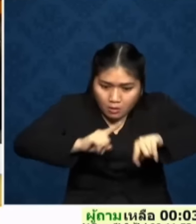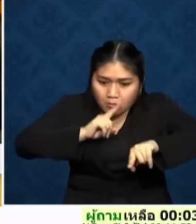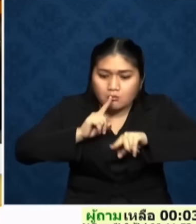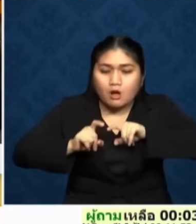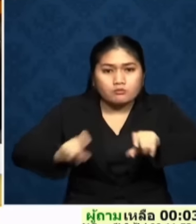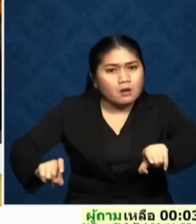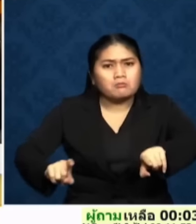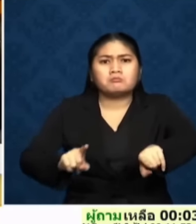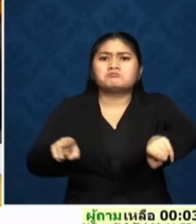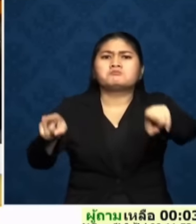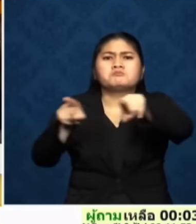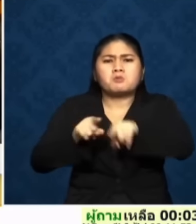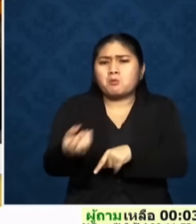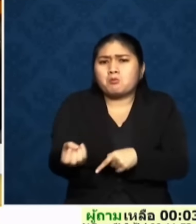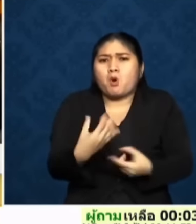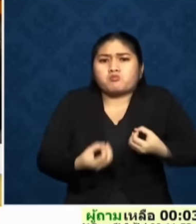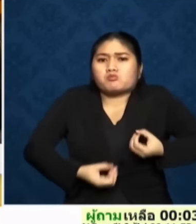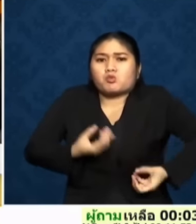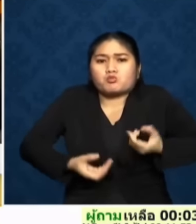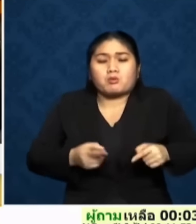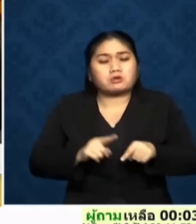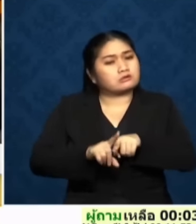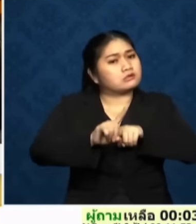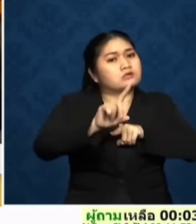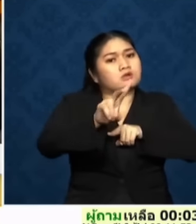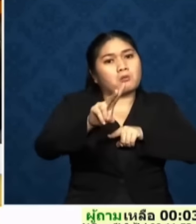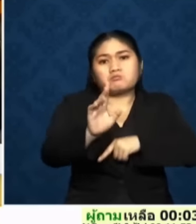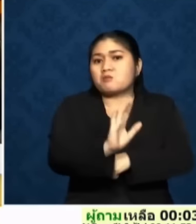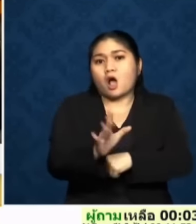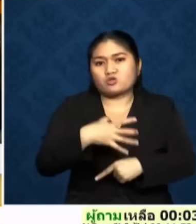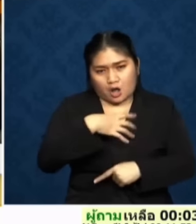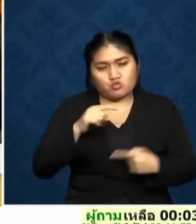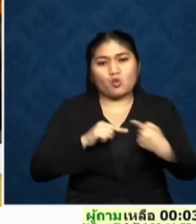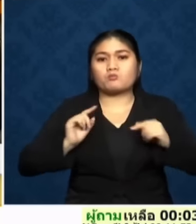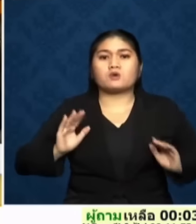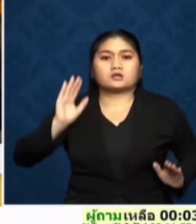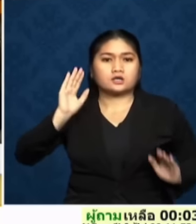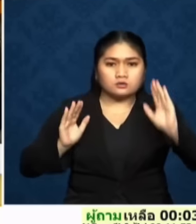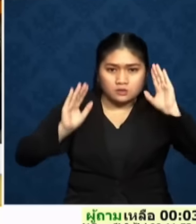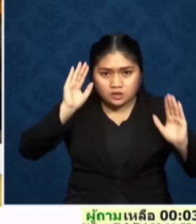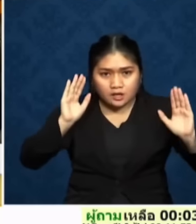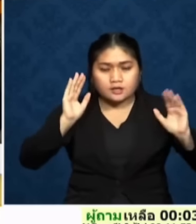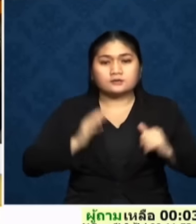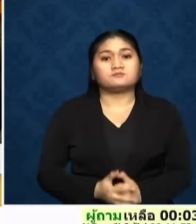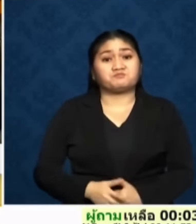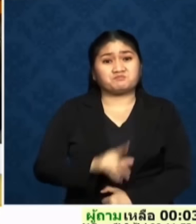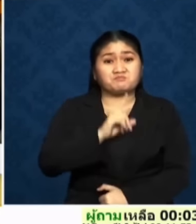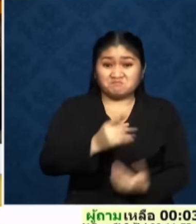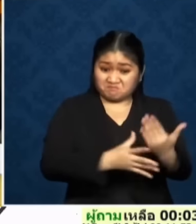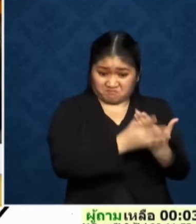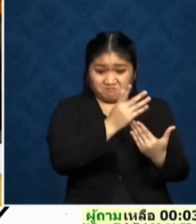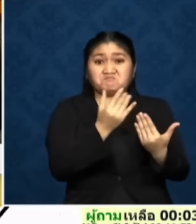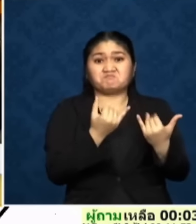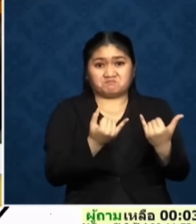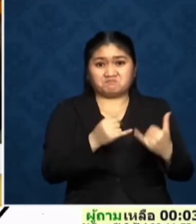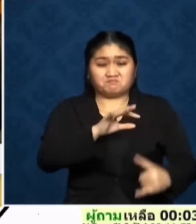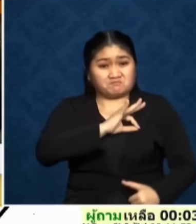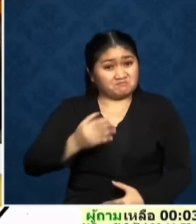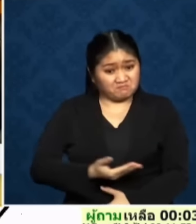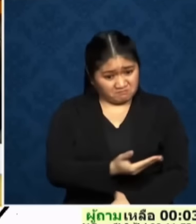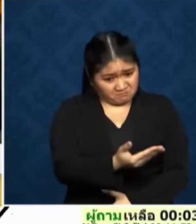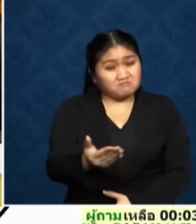าเหมือนกันแล้วครับว่าไม่เอาหมวดหนึ่งสองและอยากได้ประชาธิปไตยมากขึ้นถามรัฐสภาถามสมาชิกสภาผู้